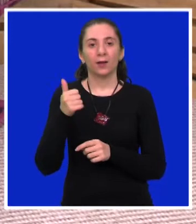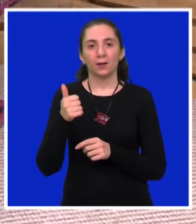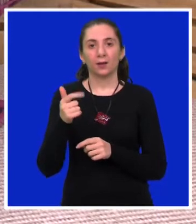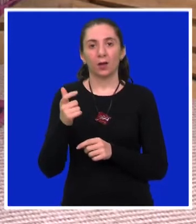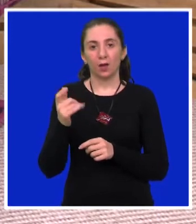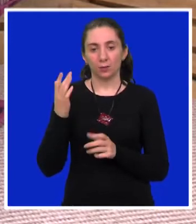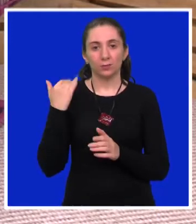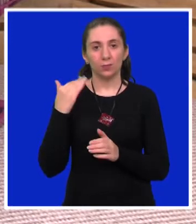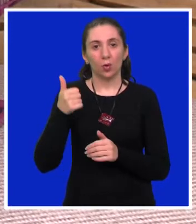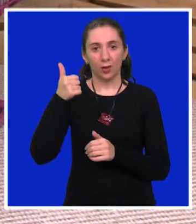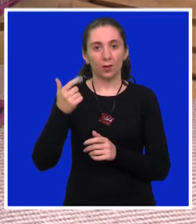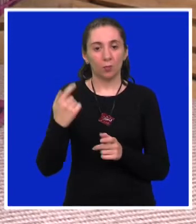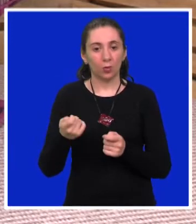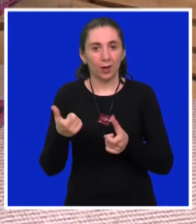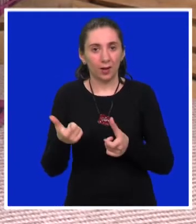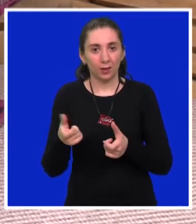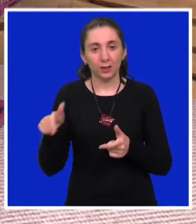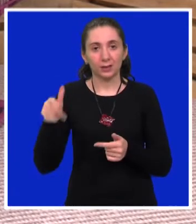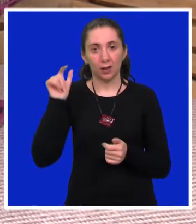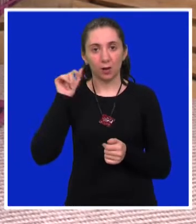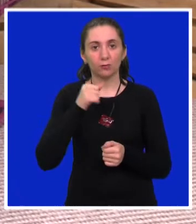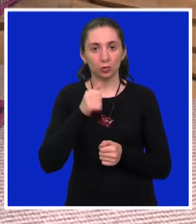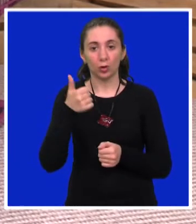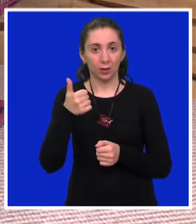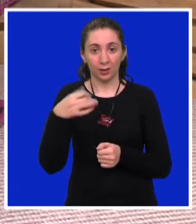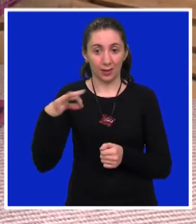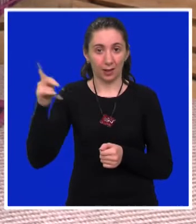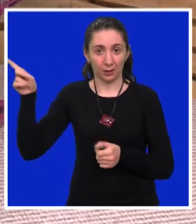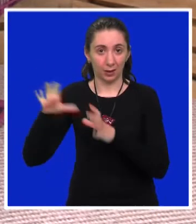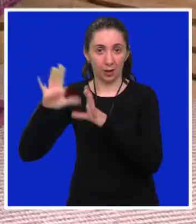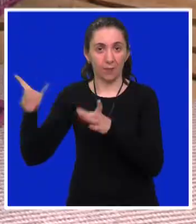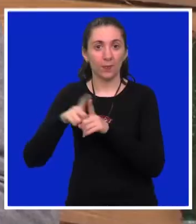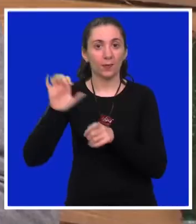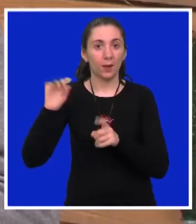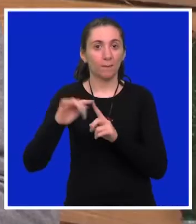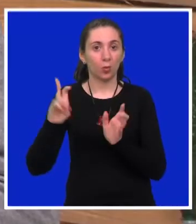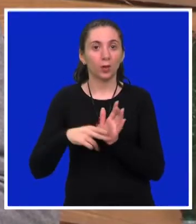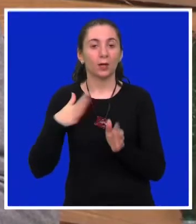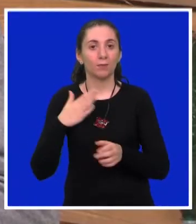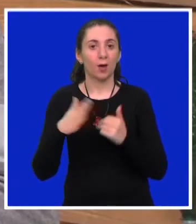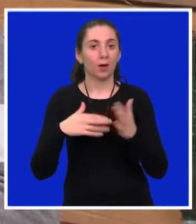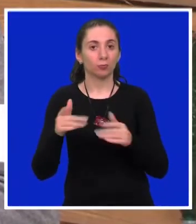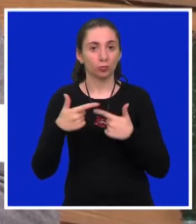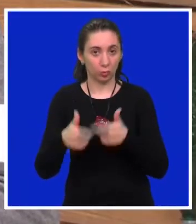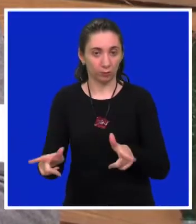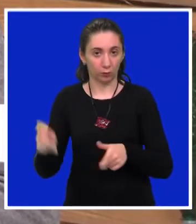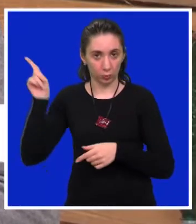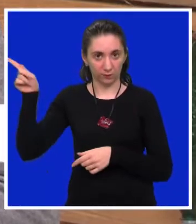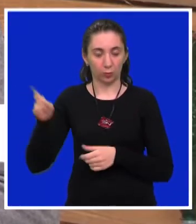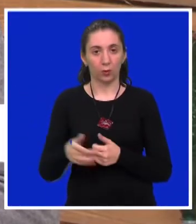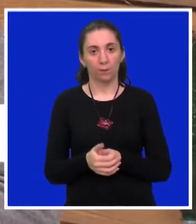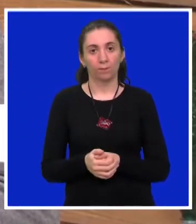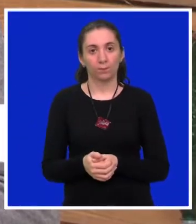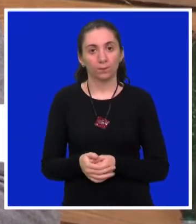jedan od rijetkih, ali u jednom trenutku je bio jedan od rijetkih. Ali za Karlovačku županiju znam da je jedan jedini deponij koji ima građevinsku dozvolu.